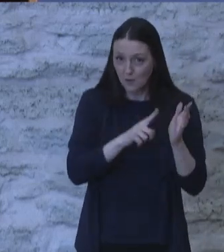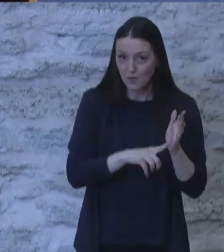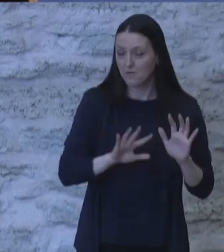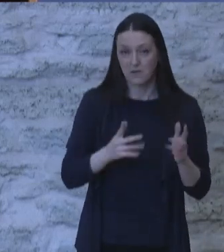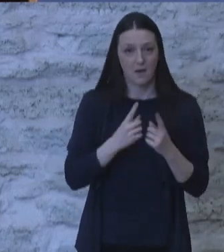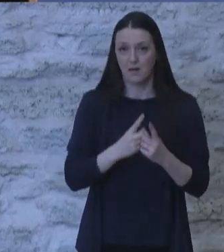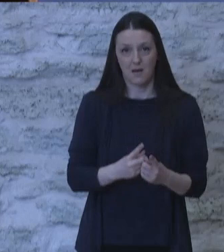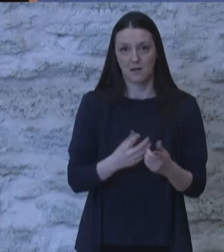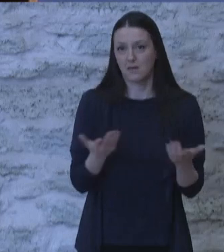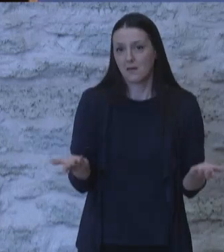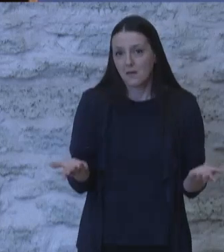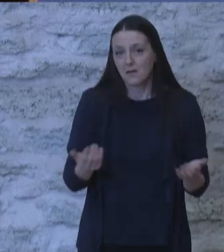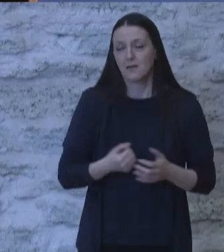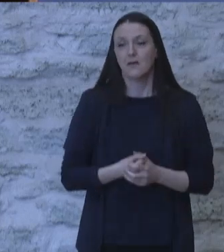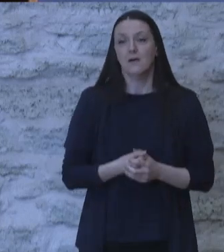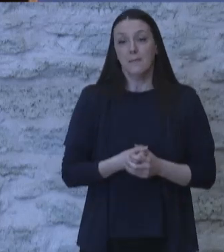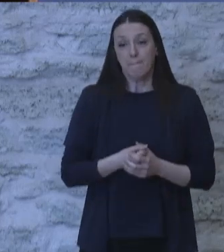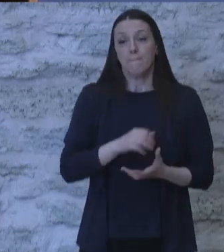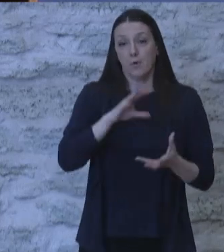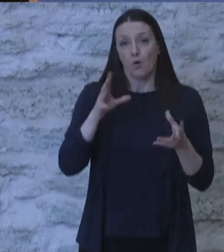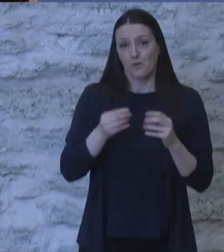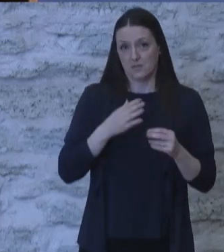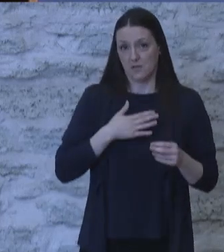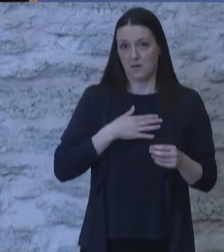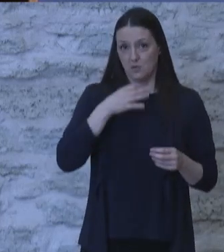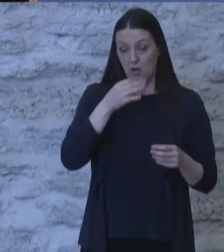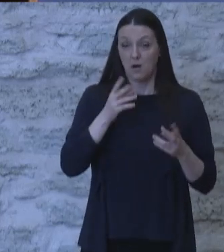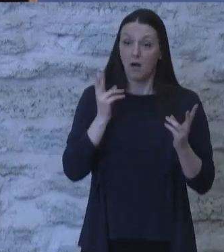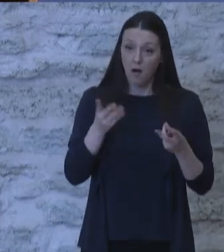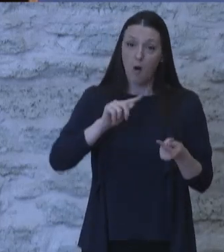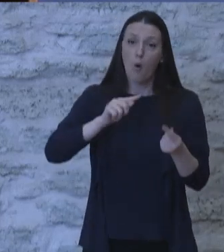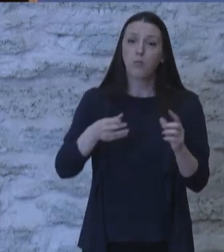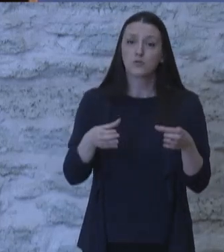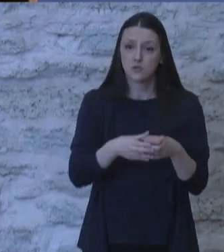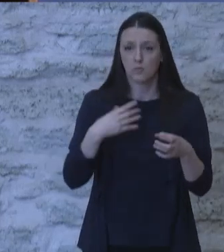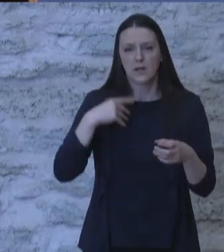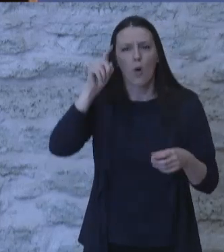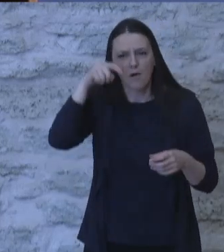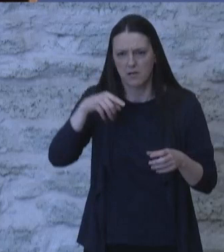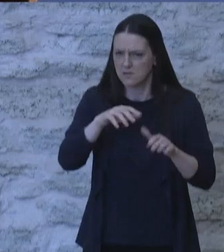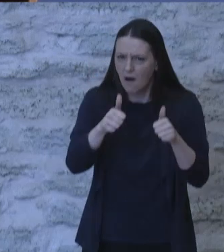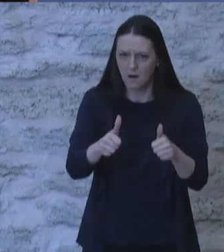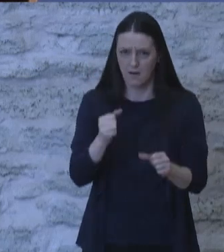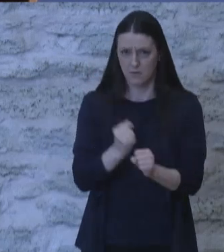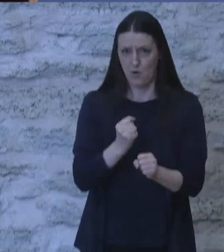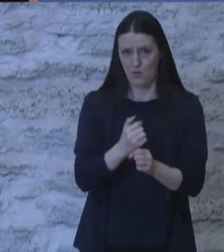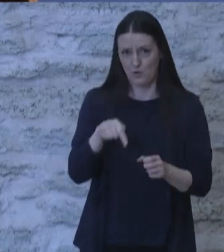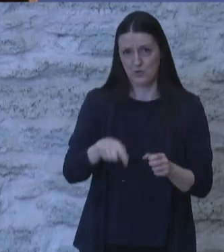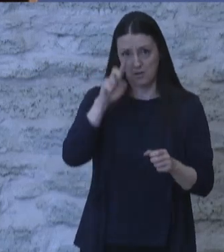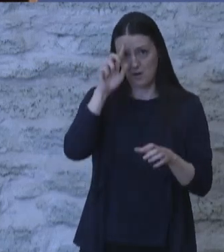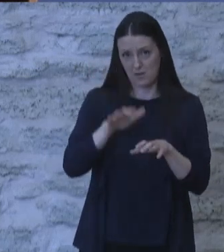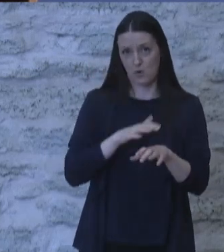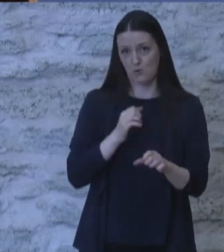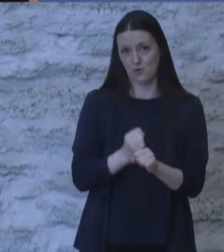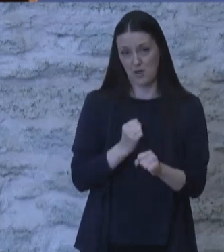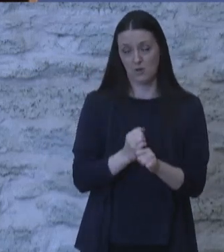mitte. Nii et, aga ma tahan ka lõpetust öelda, et ka minu kõrst on oppositsioon, see riigus teinud väga head tööd, selle kriisi äal